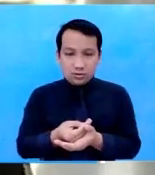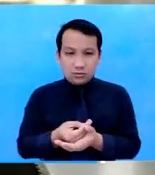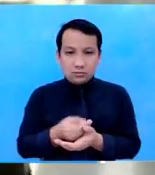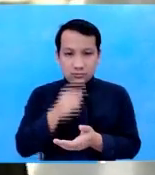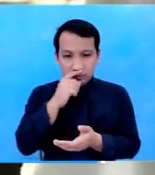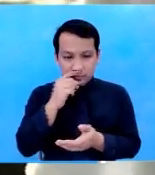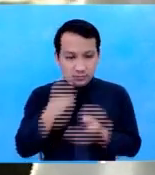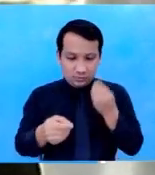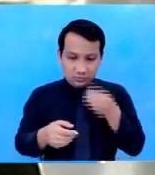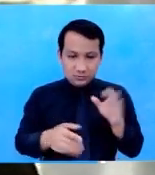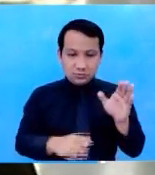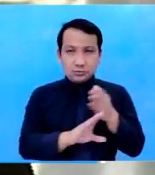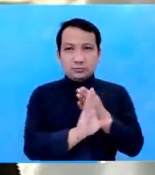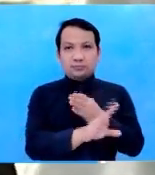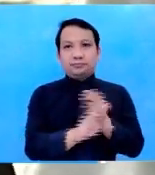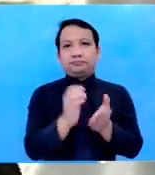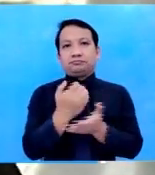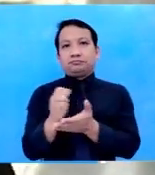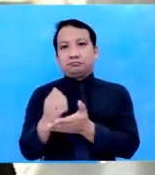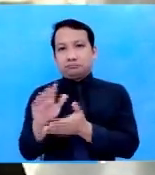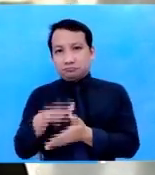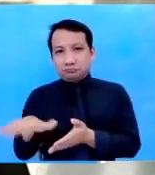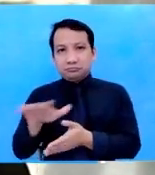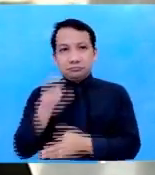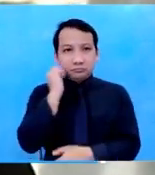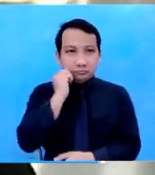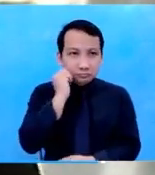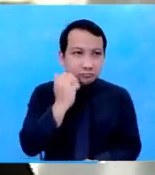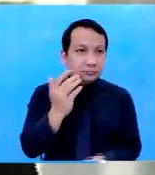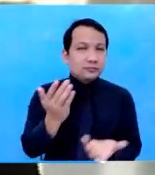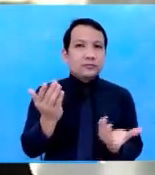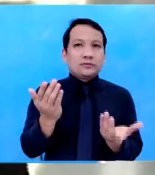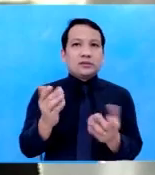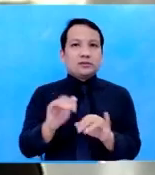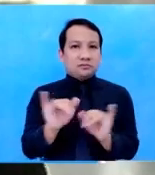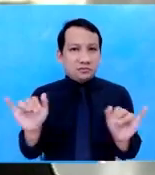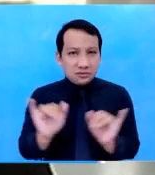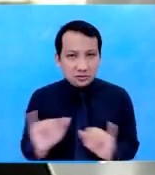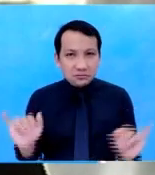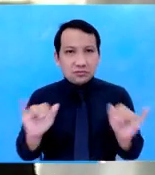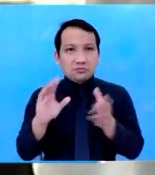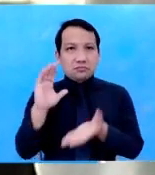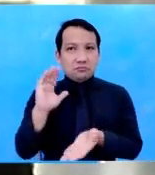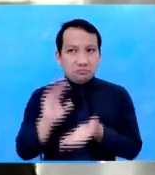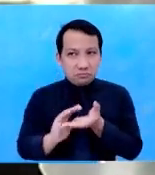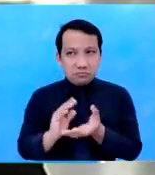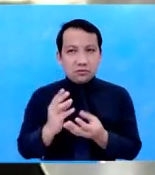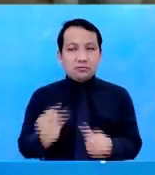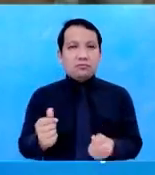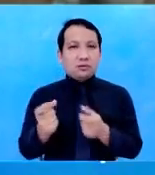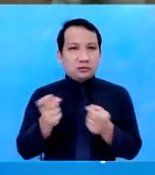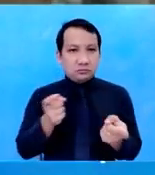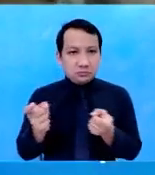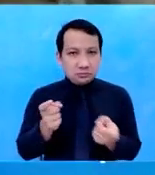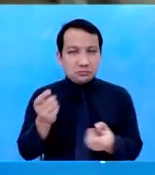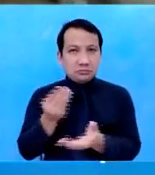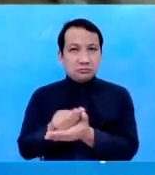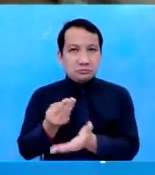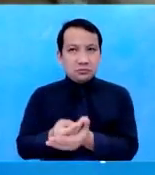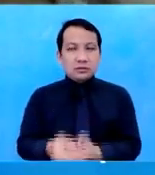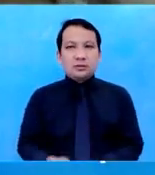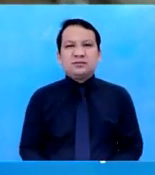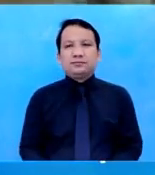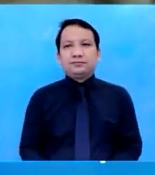naman doon sa mga gastos mo sa pag-araw-araw. Pero wag gawin, unti-unti rin mauubos pag hindi mo na-control yung pera mo. Sabi